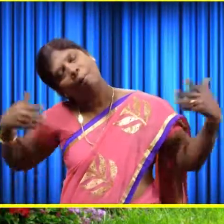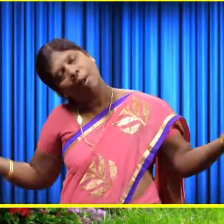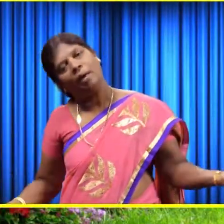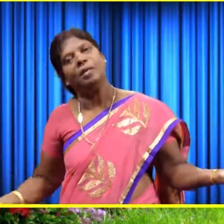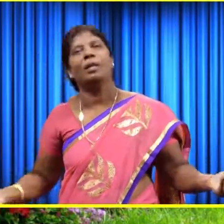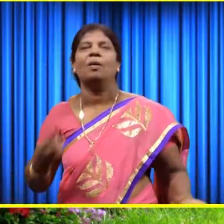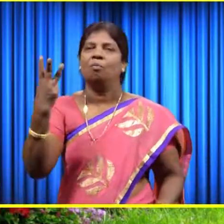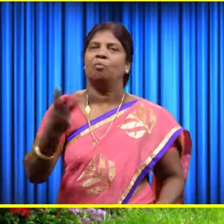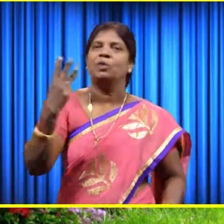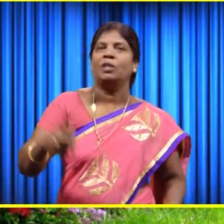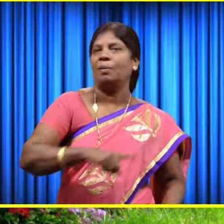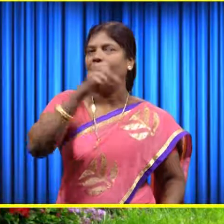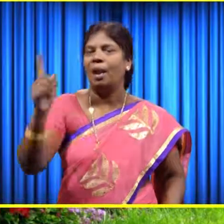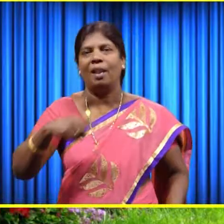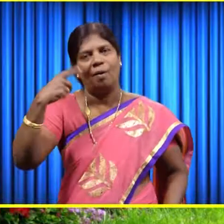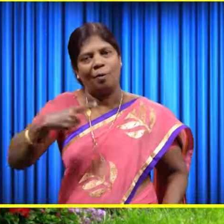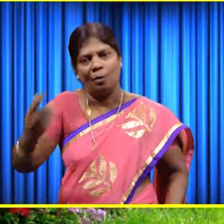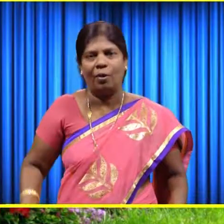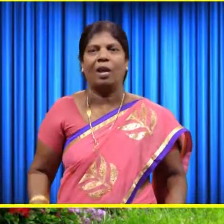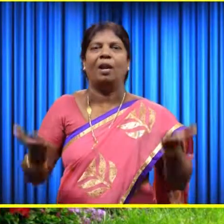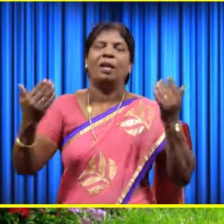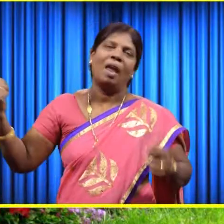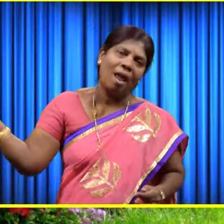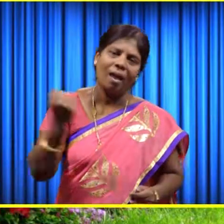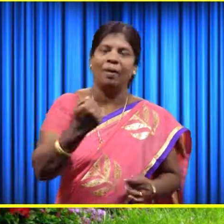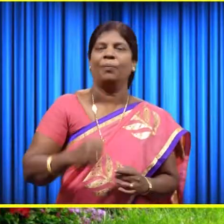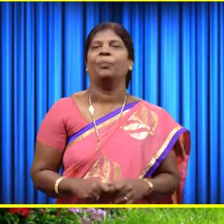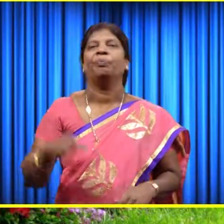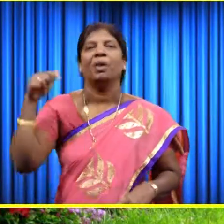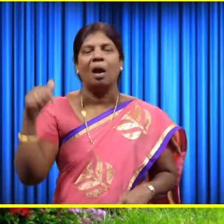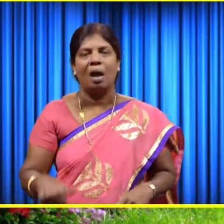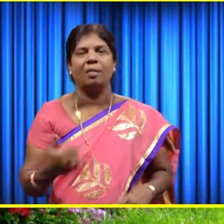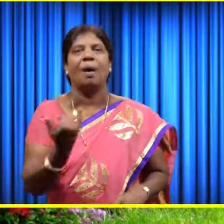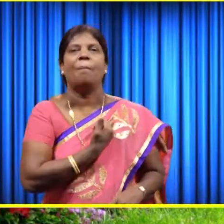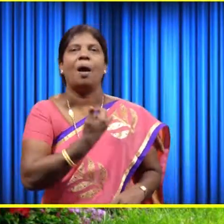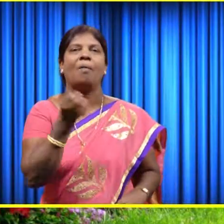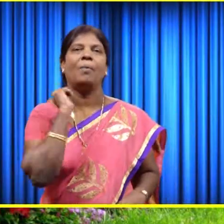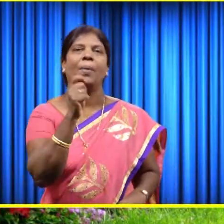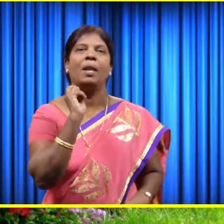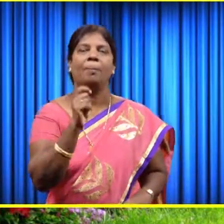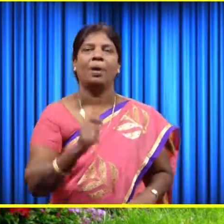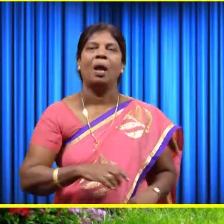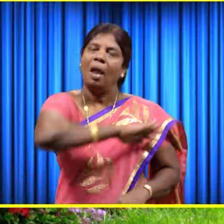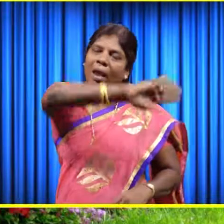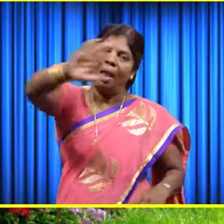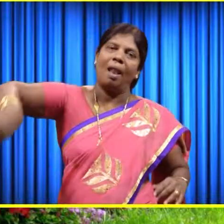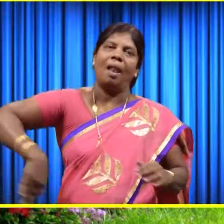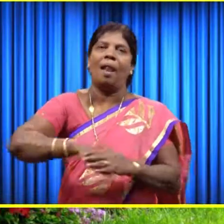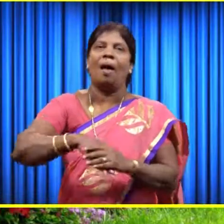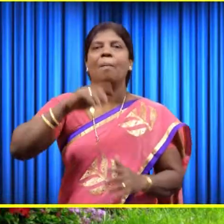மரித்து மூன்றாம் நாள் உயிர்த்தெழுந்தார். எதற்காக தெரியுமா? அந்த பாவ மன்னிப்பை